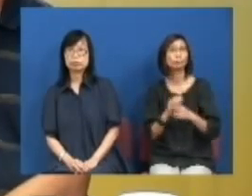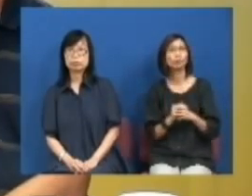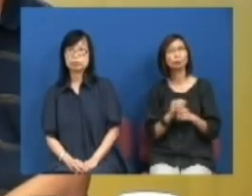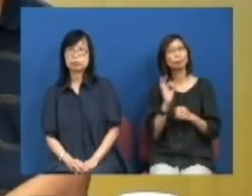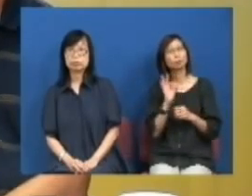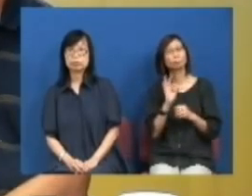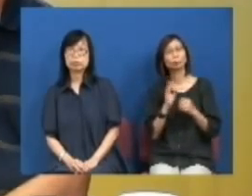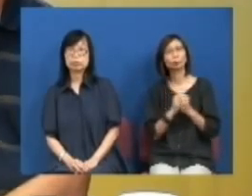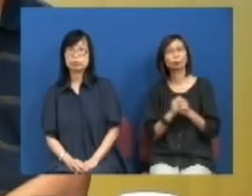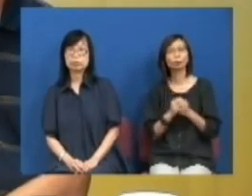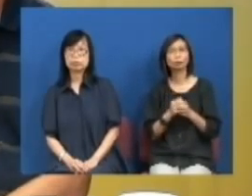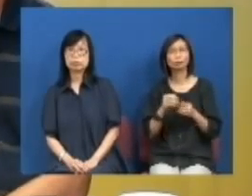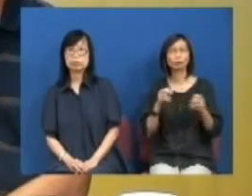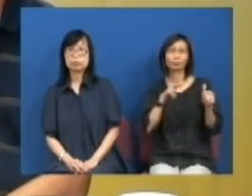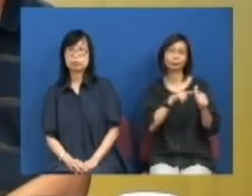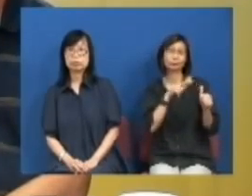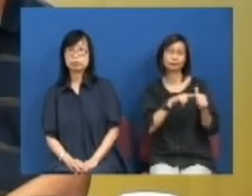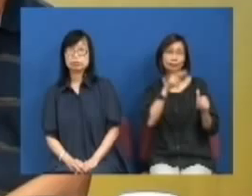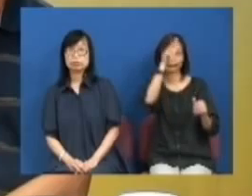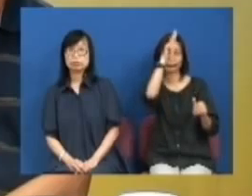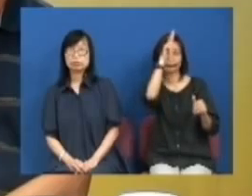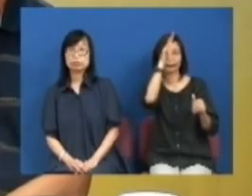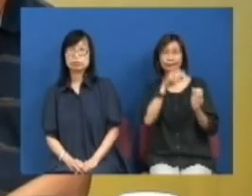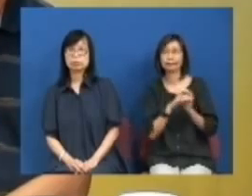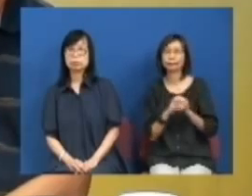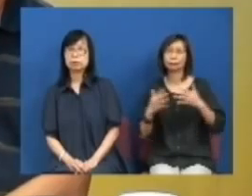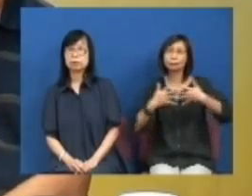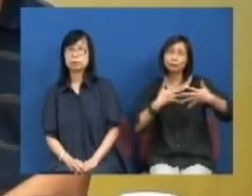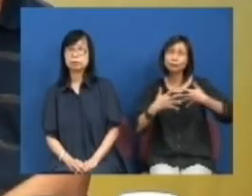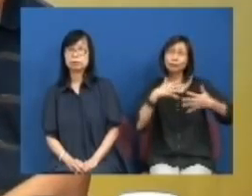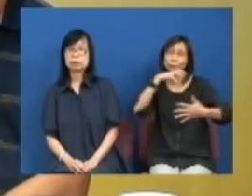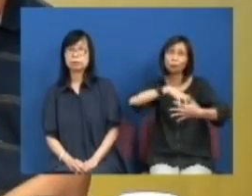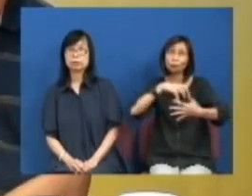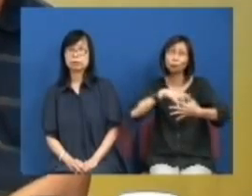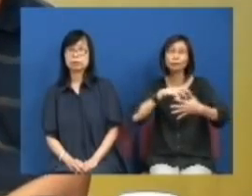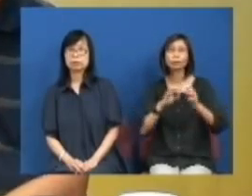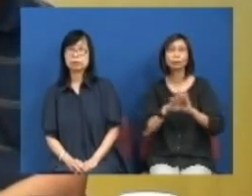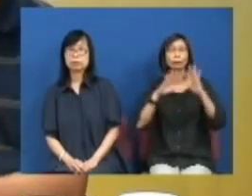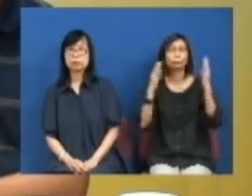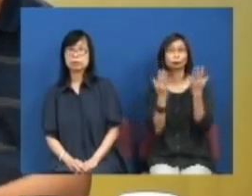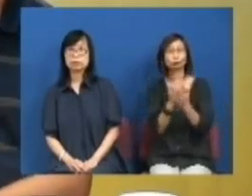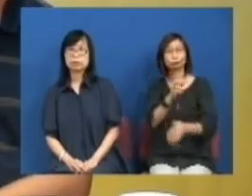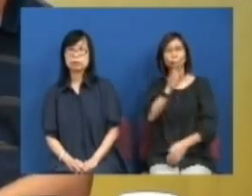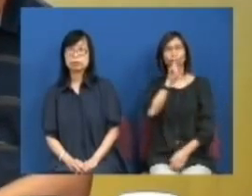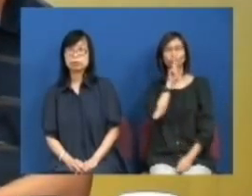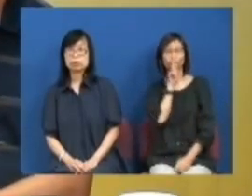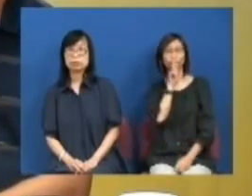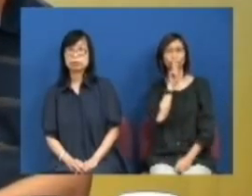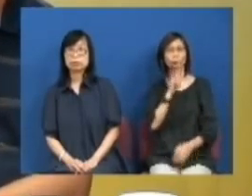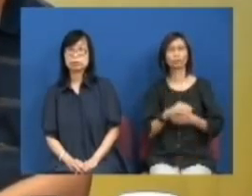啲即係政治上面大是大非嘅一啲議題上面，完全係收曬聲啊，或者完